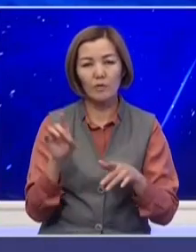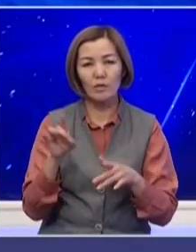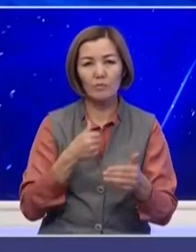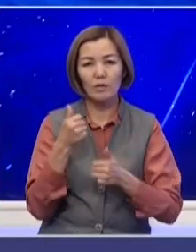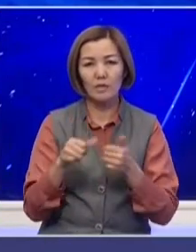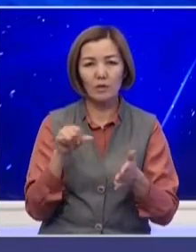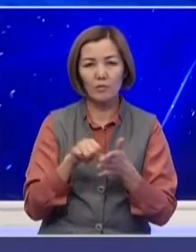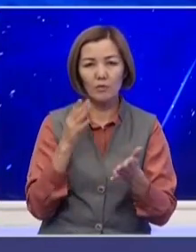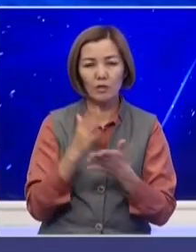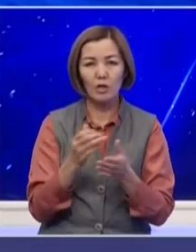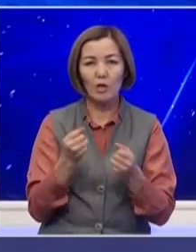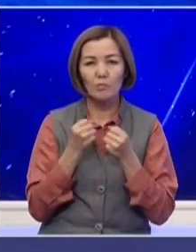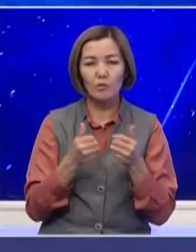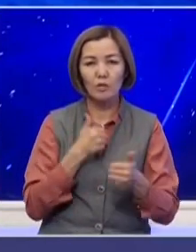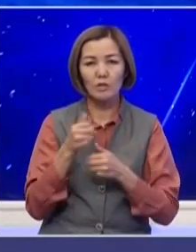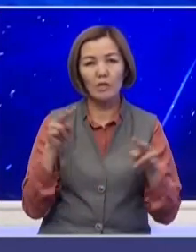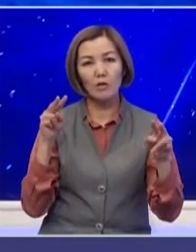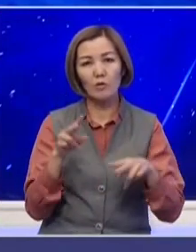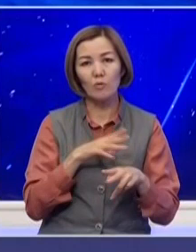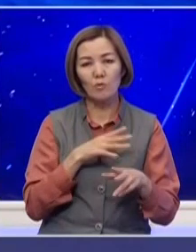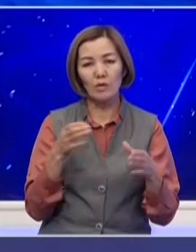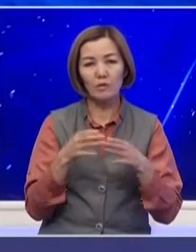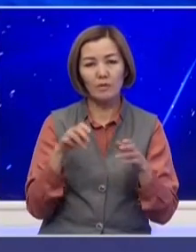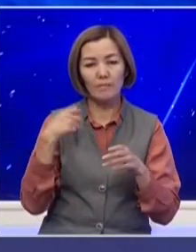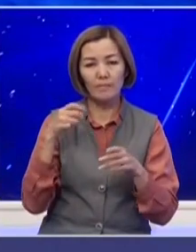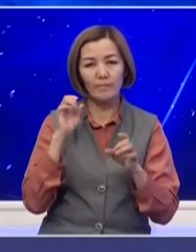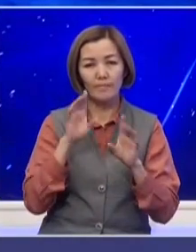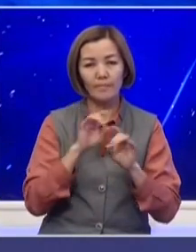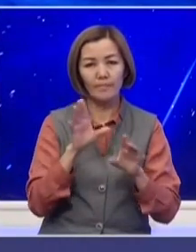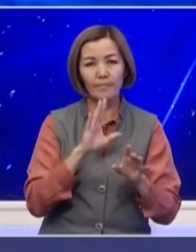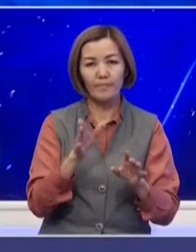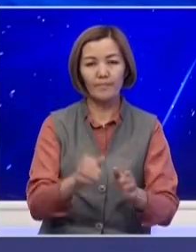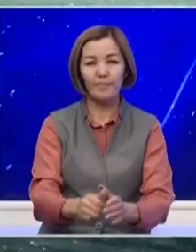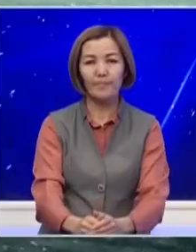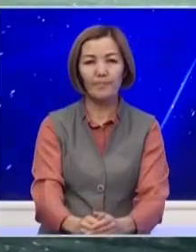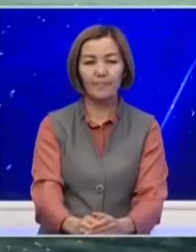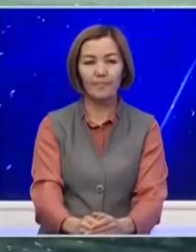өнер көрсетеді. Спорттық сайысқа куә болған тілшіміз Әмина Құдайберген тарқатсын.